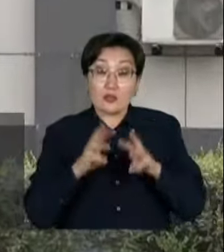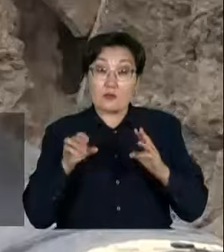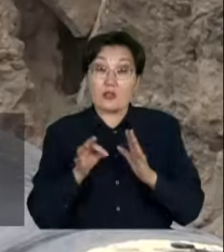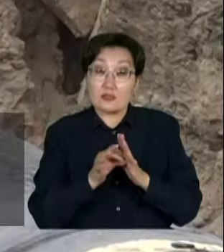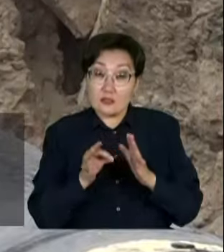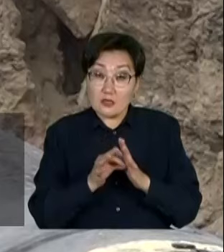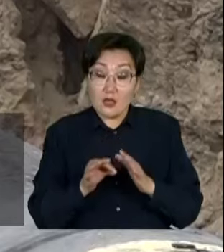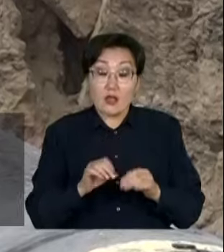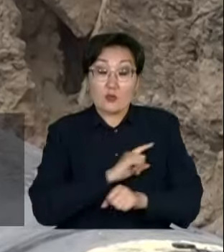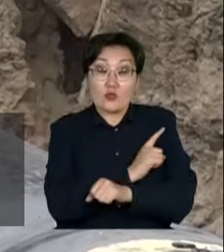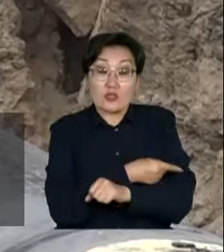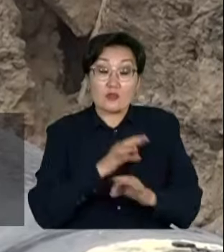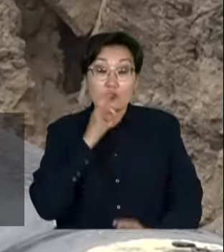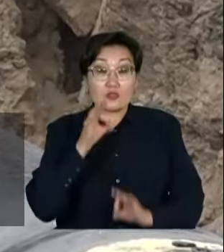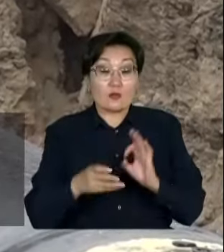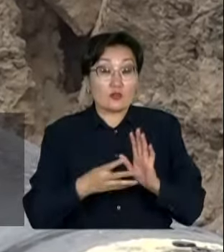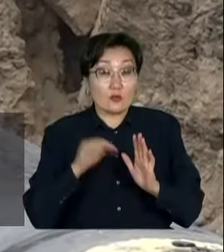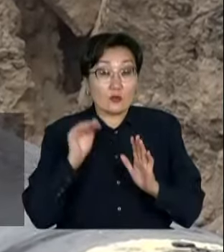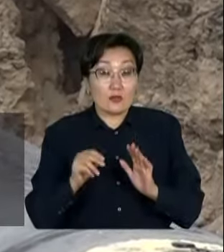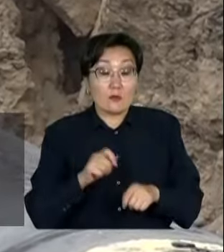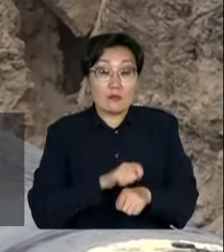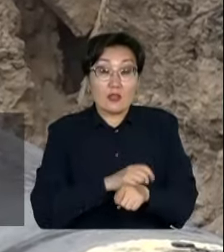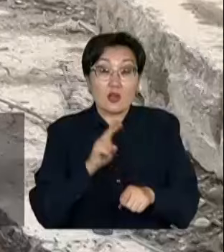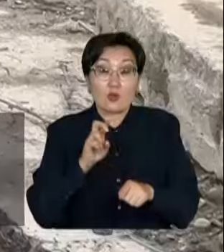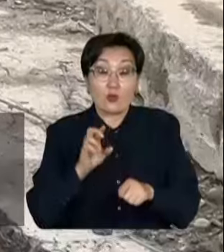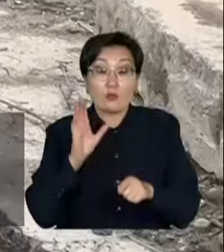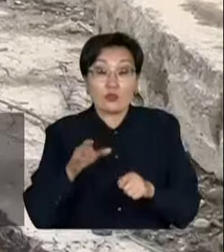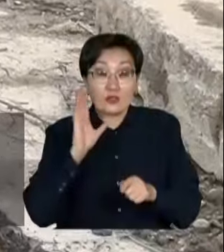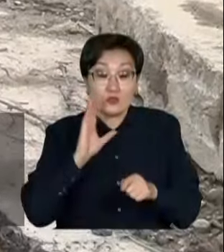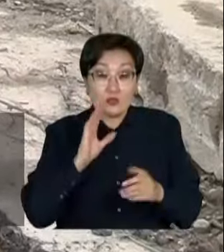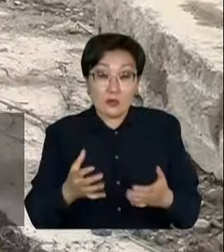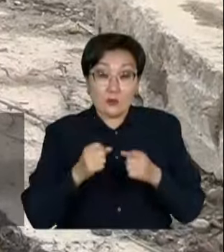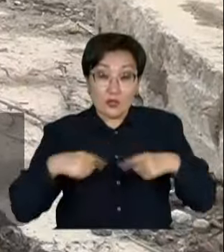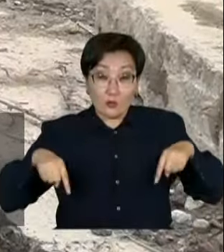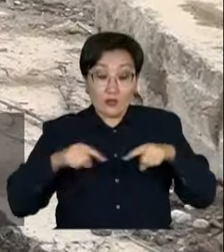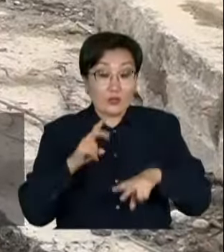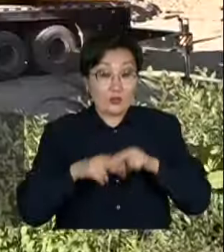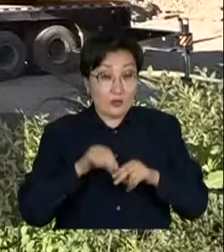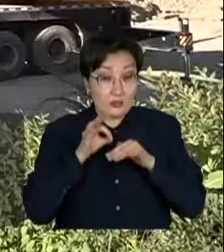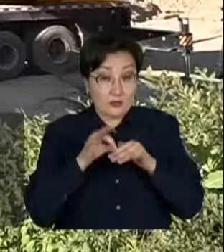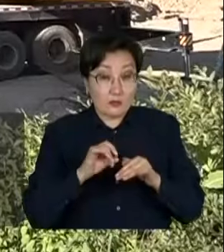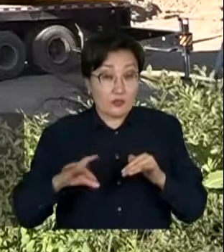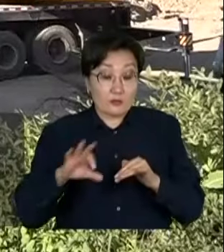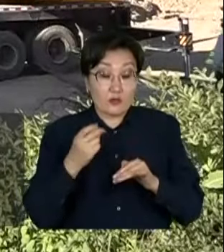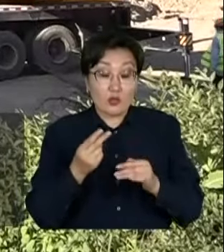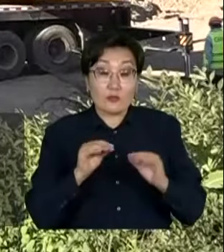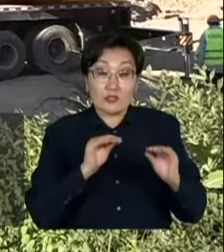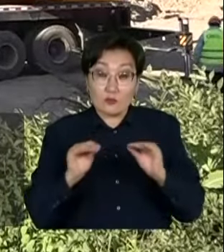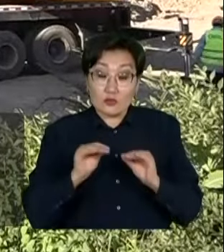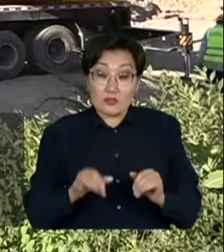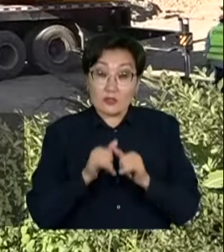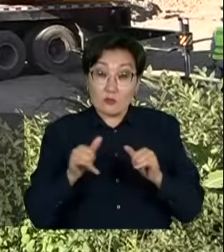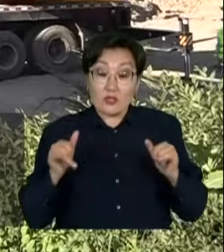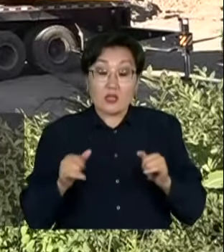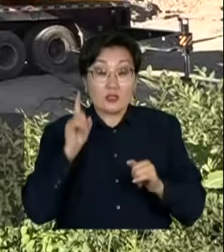мақсатында қуаттылығы тәулігіне 9,000 метр куб болатын су алу ғимаратының құрылысы жүргізіледі. Ауданда әлеуметтік инфрақұрылымды дамыту